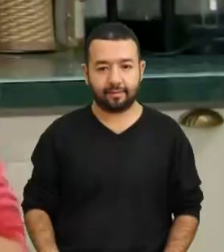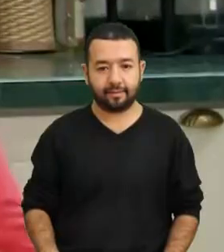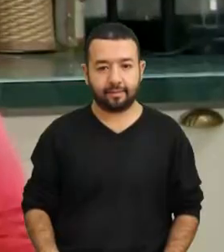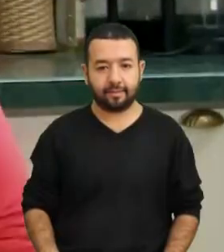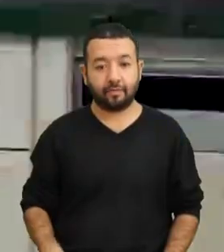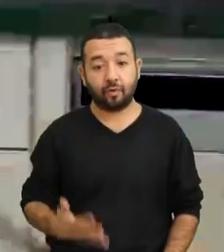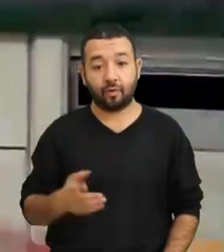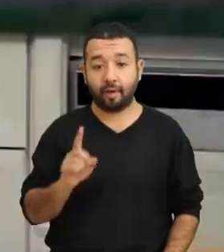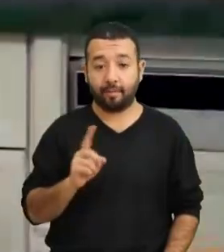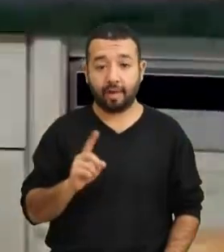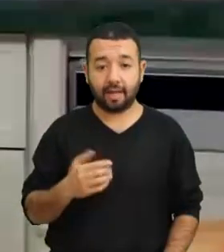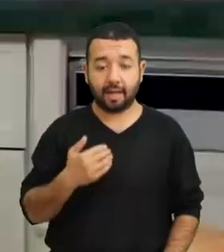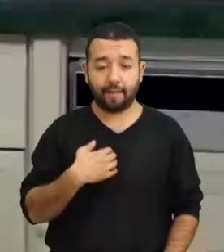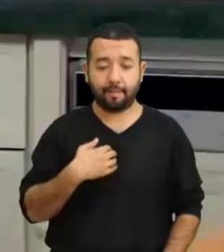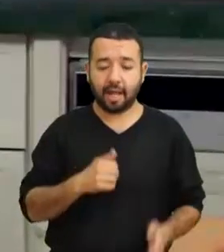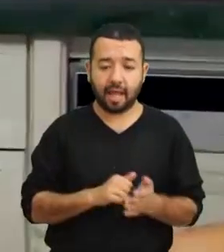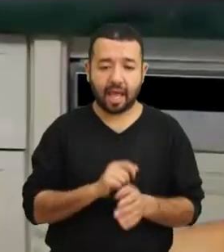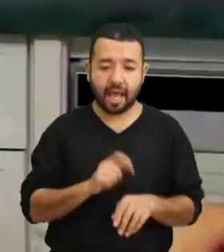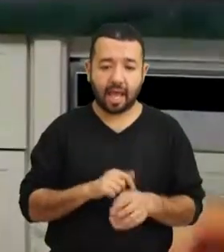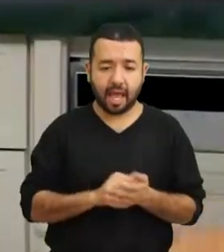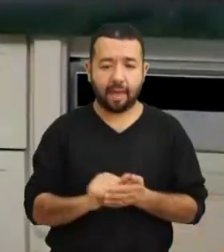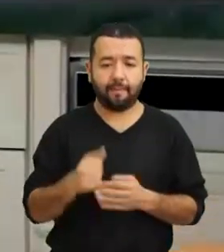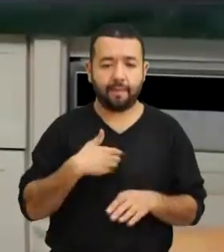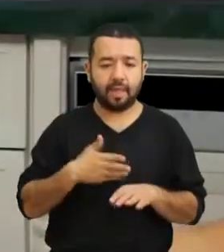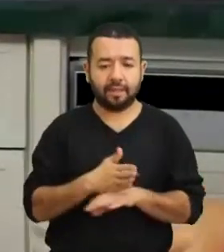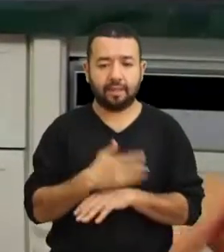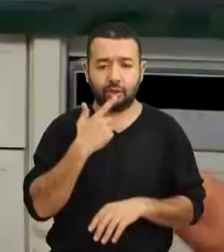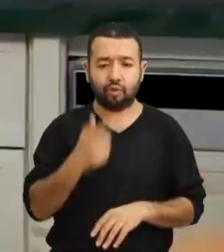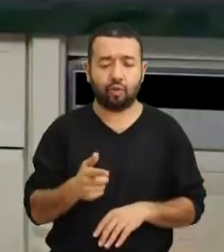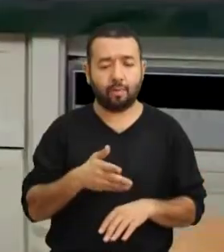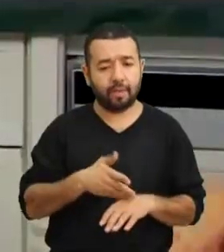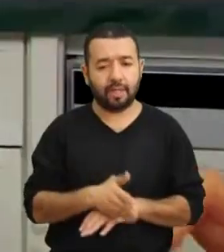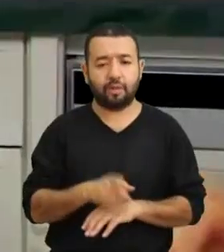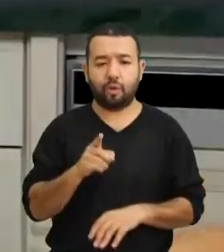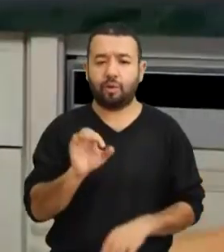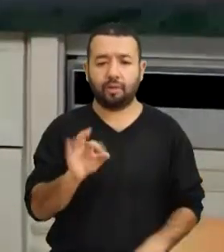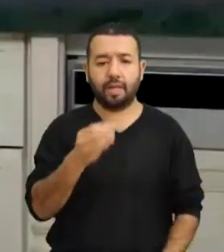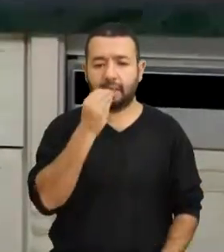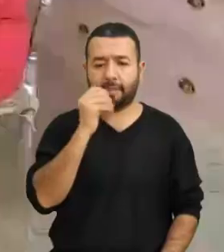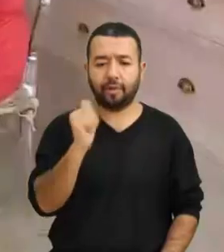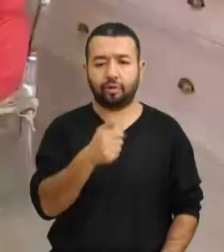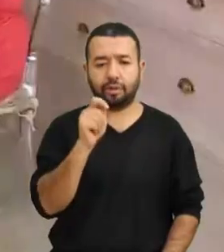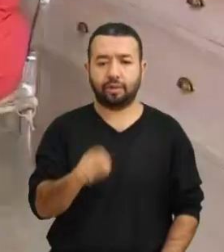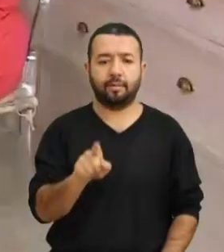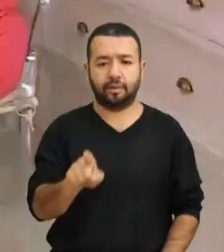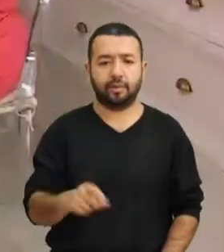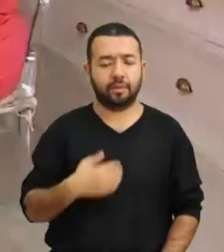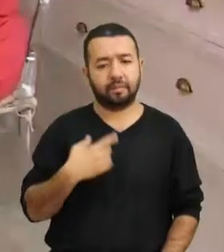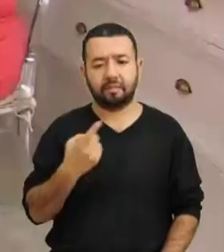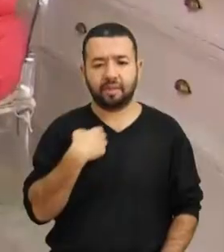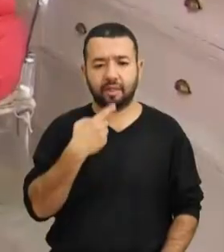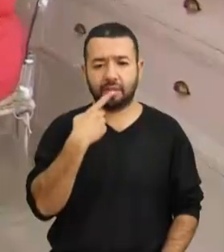Ya Meryem, ben hep gerçekleri söylüyorum. Kesinlikle öylesin, çok iyi yemekler yapıyorsun. Bak şey